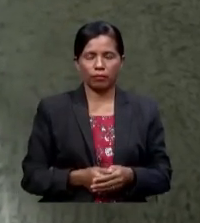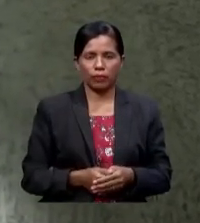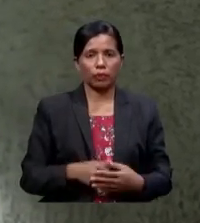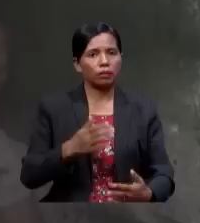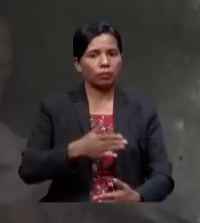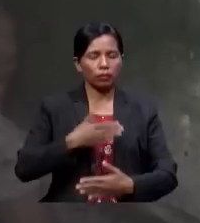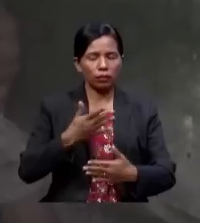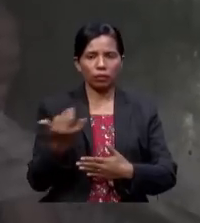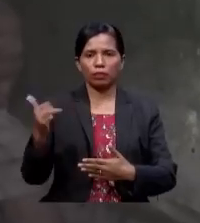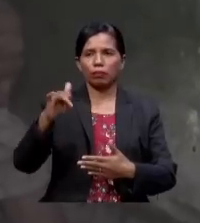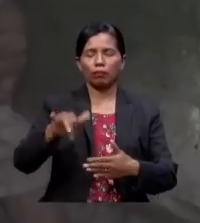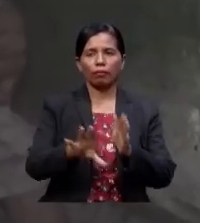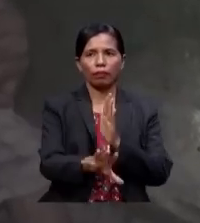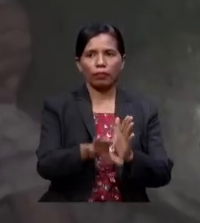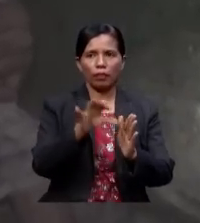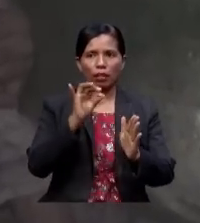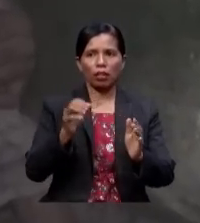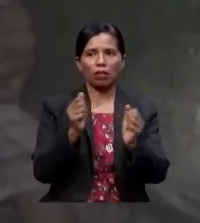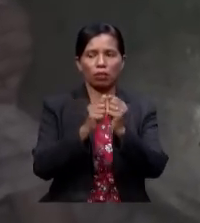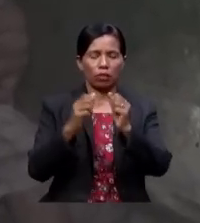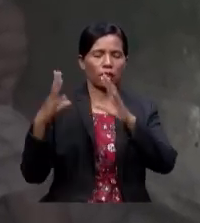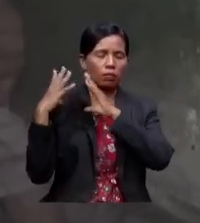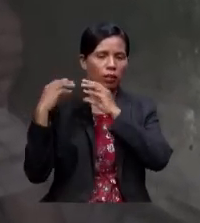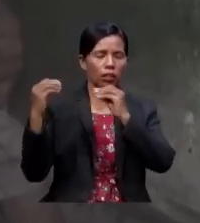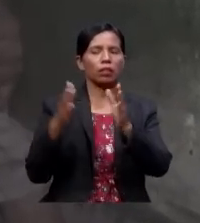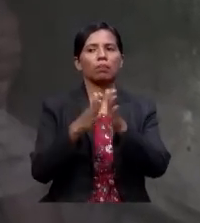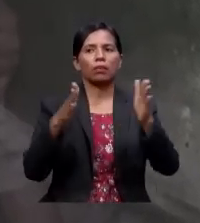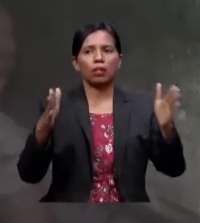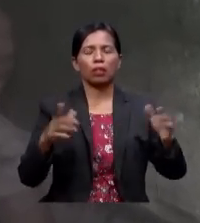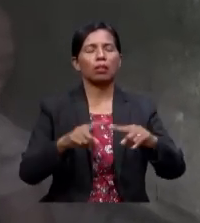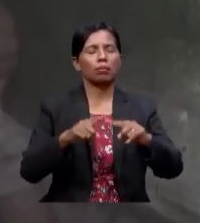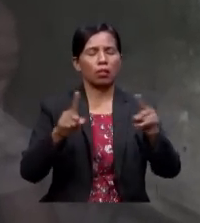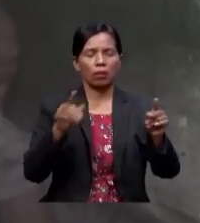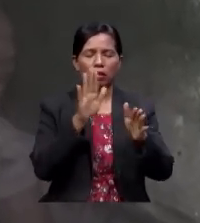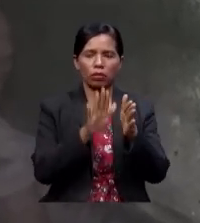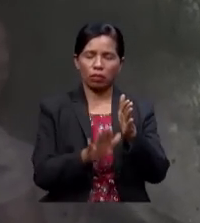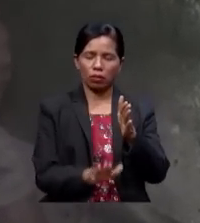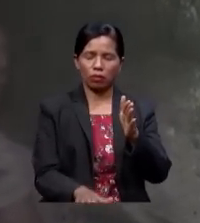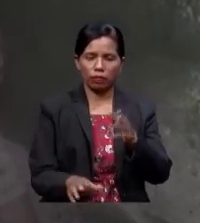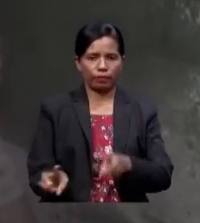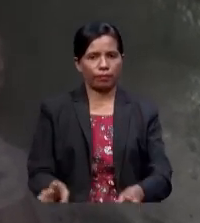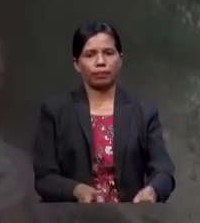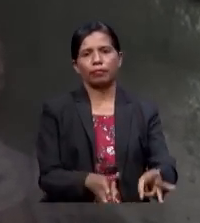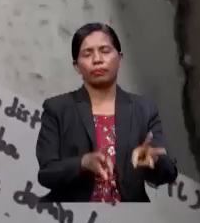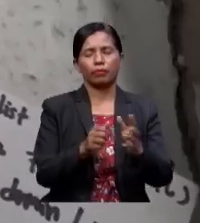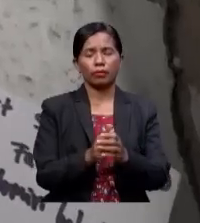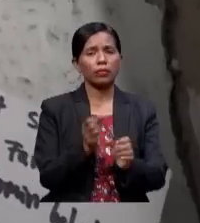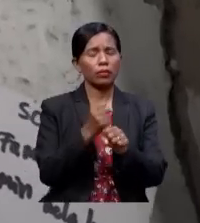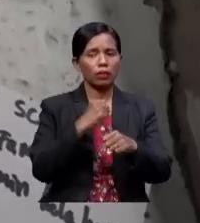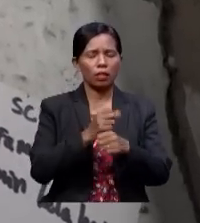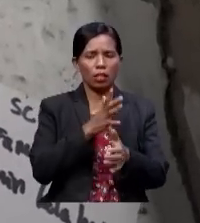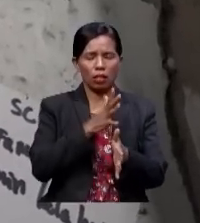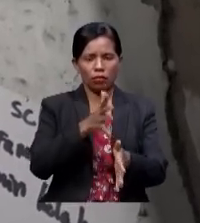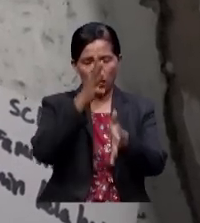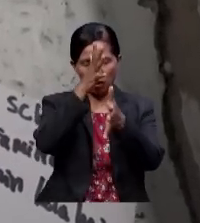Solok nebe sir nai rua hetang ho esperansa bot, mai be mohu na be iha dalang klarang. Halo avo nai rua